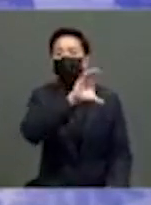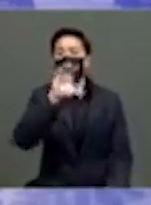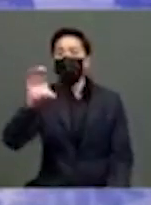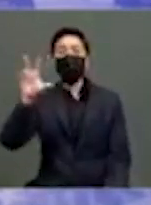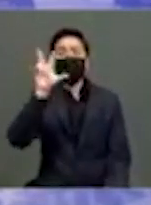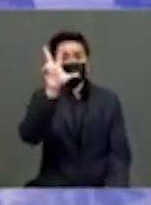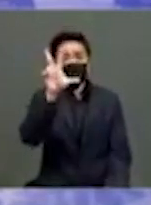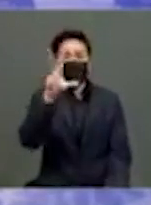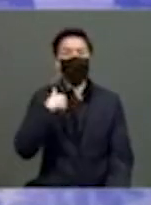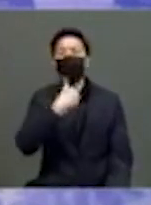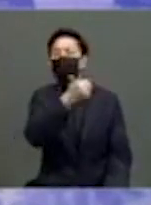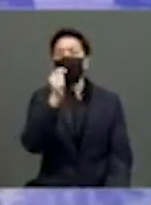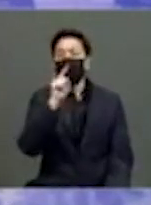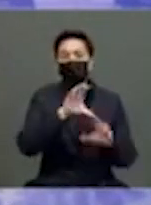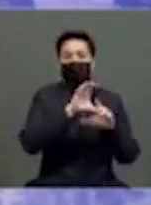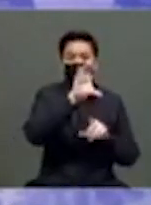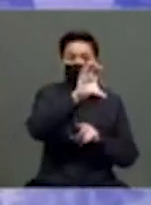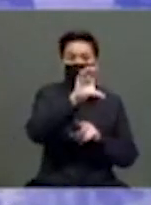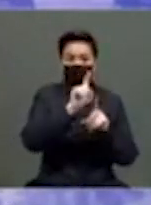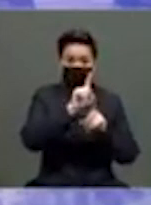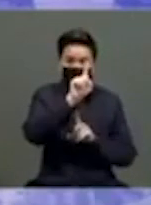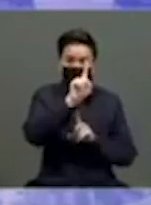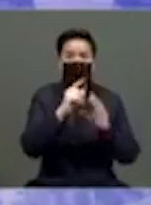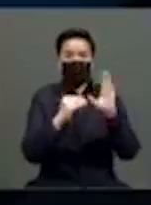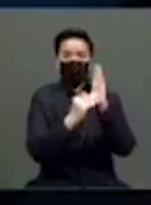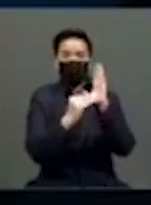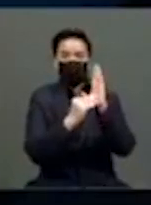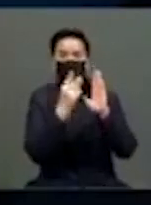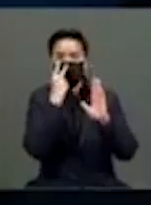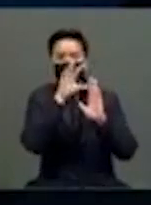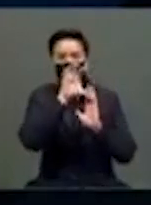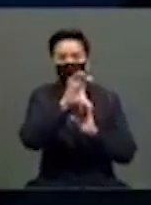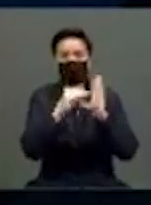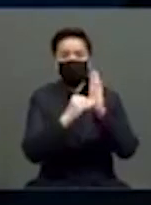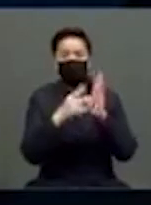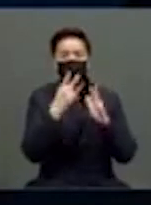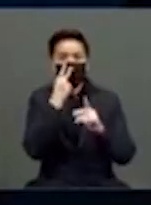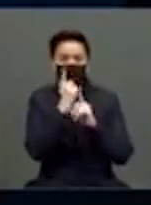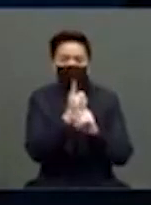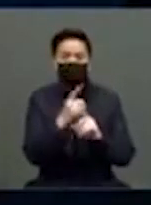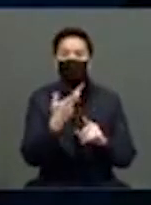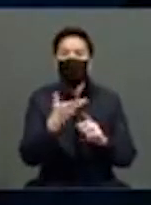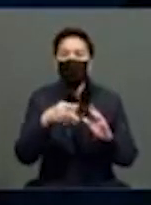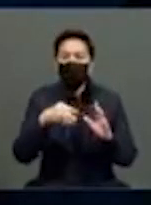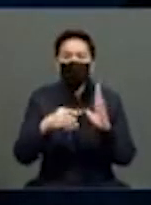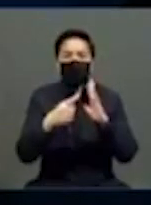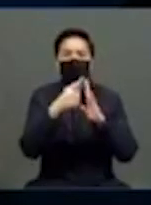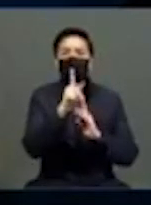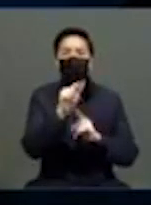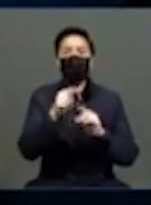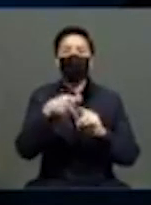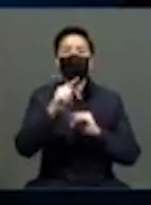นี้รวมถึงอื่นๆด้วยนะครับในแผ่นแรกนี้ก็จะเห็นภาพของกทมก็ยังมีการติดตามที่ปทุมวันนะครับ